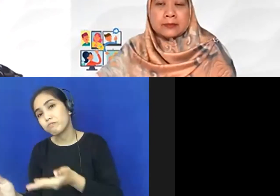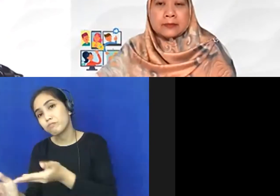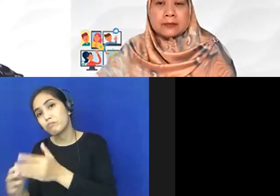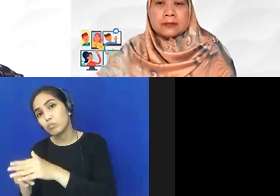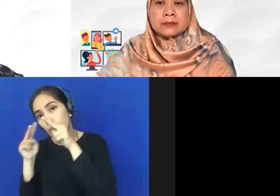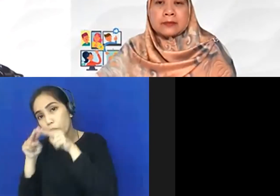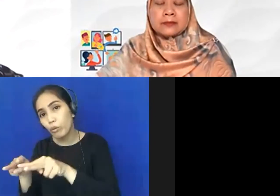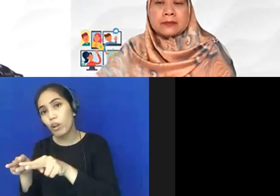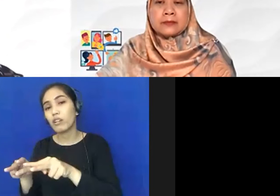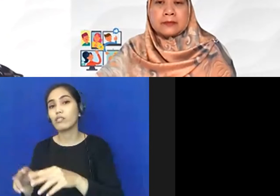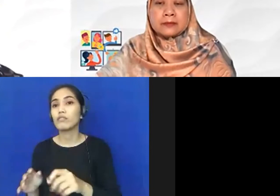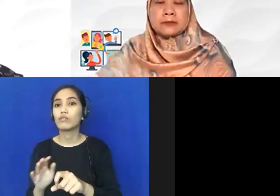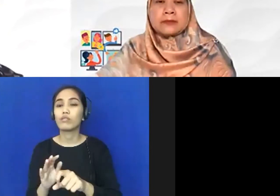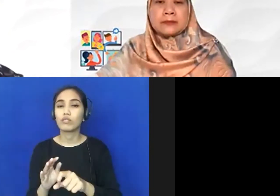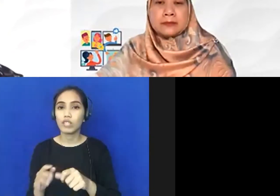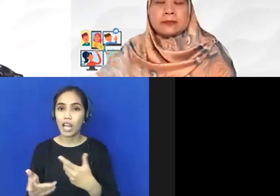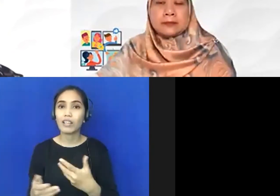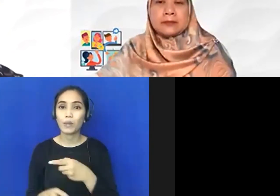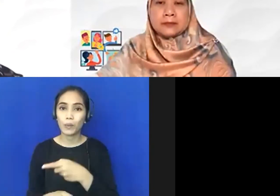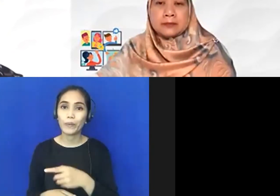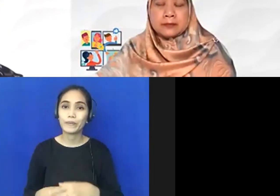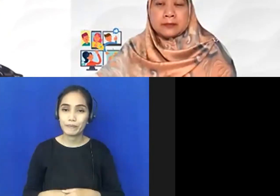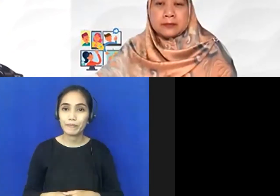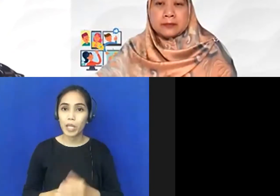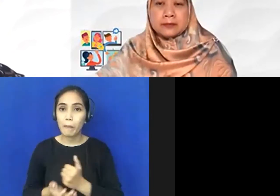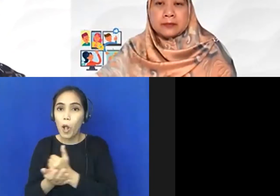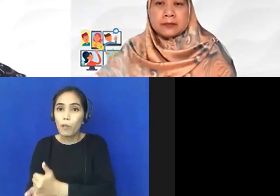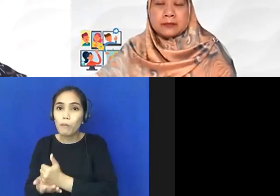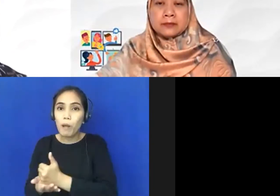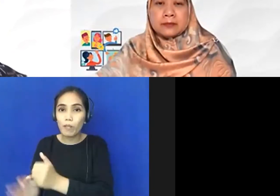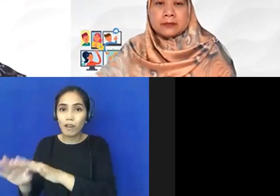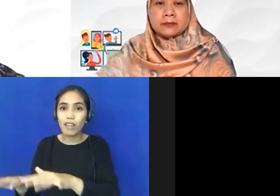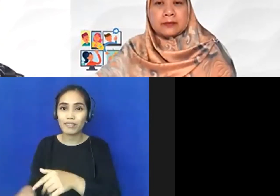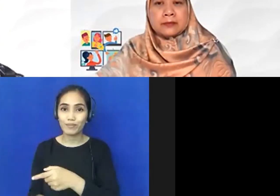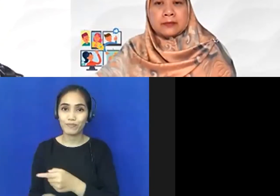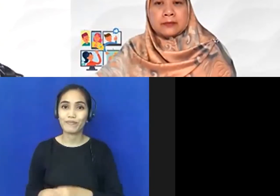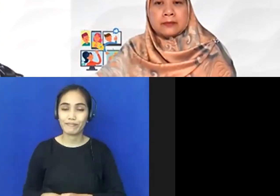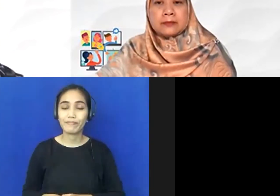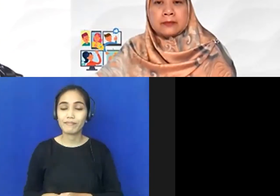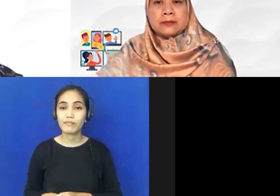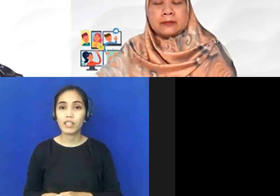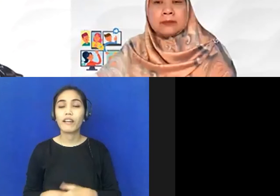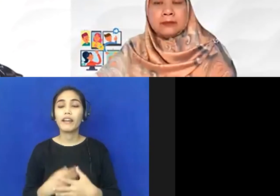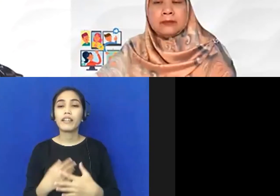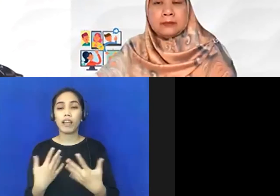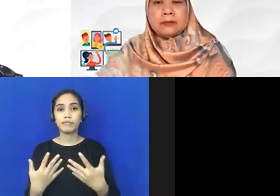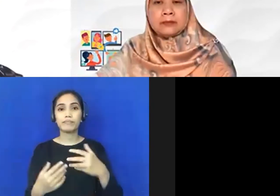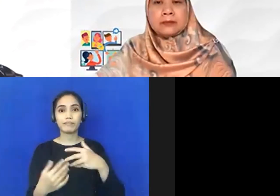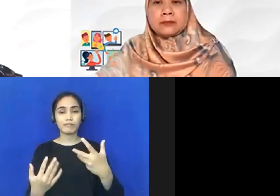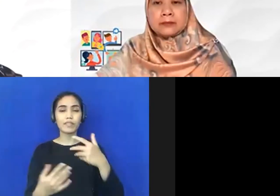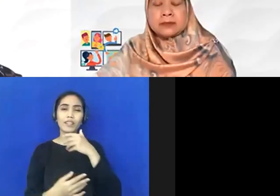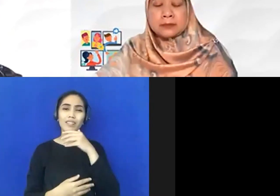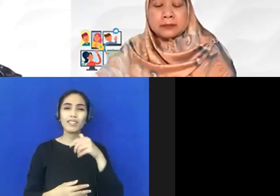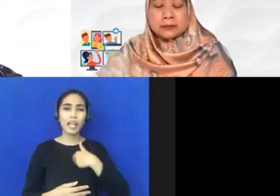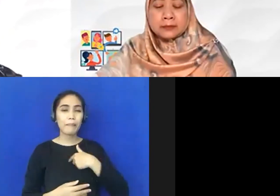perlu dirujuk lebih lanjut seperti itu. Baik, Bu, terkait mekanisme penanganan ini saya jadi penasaran